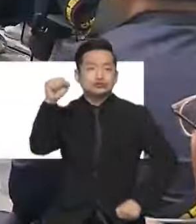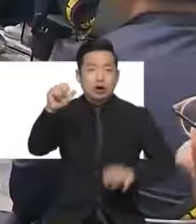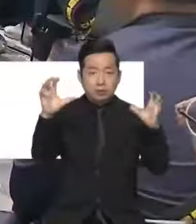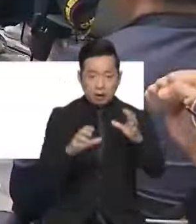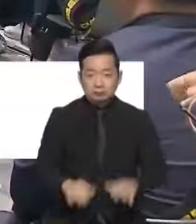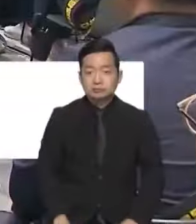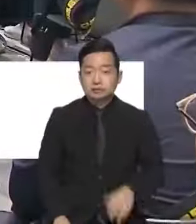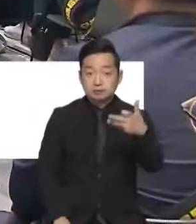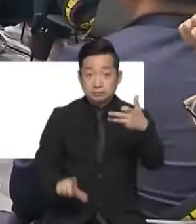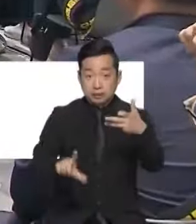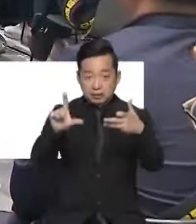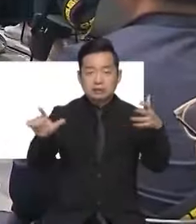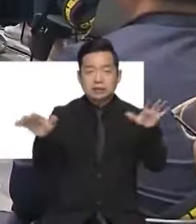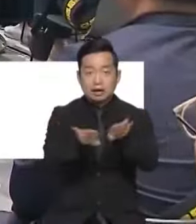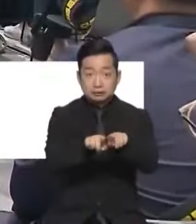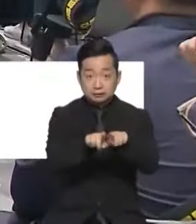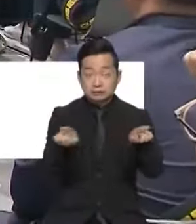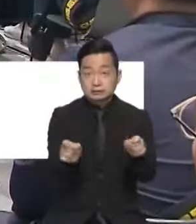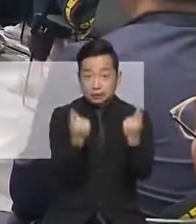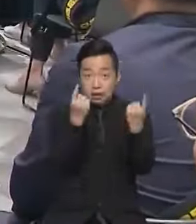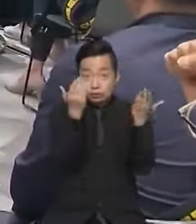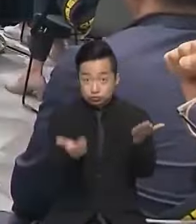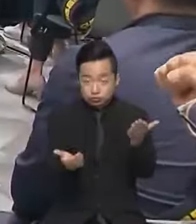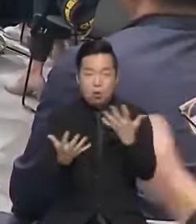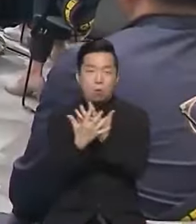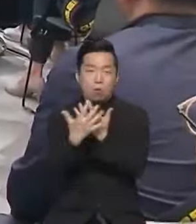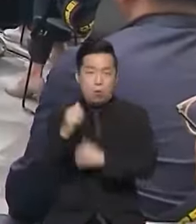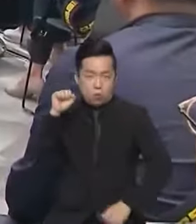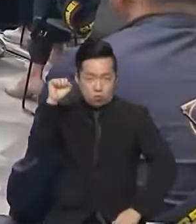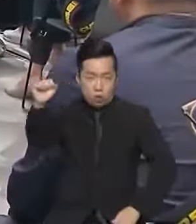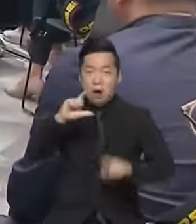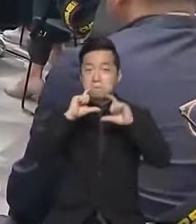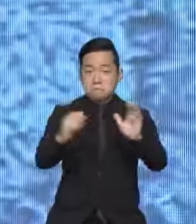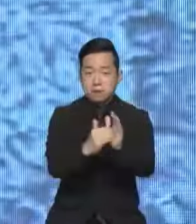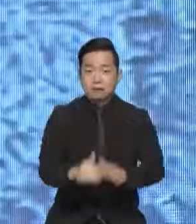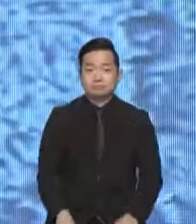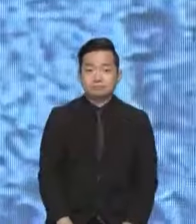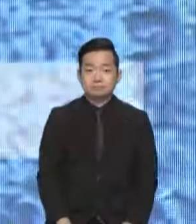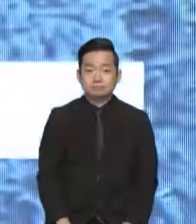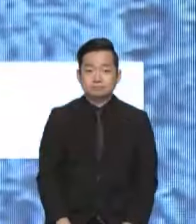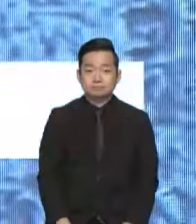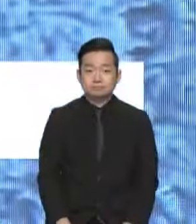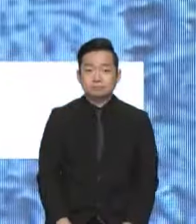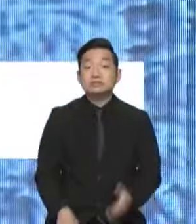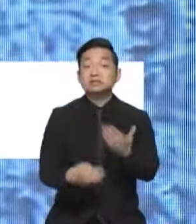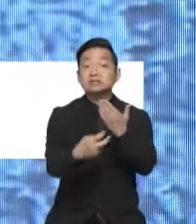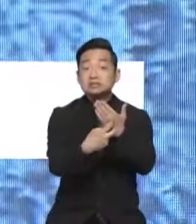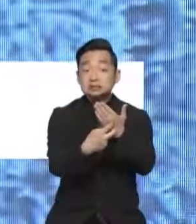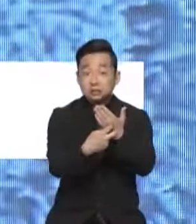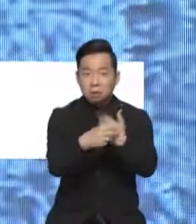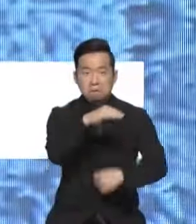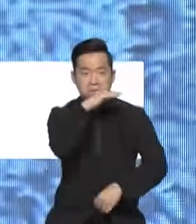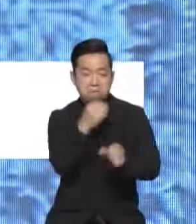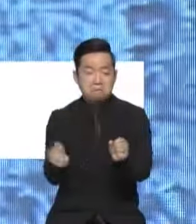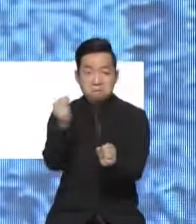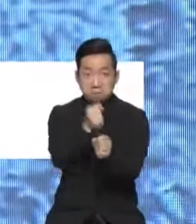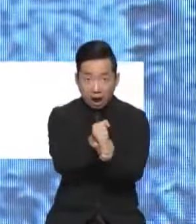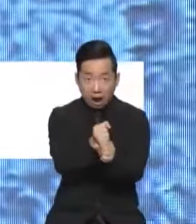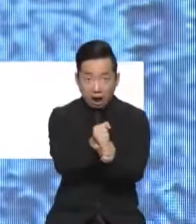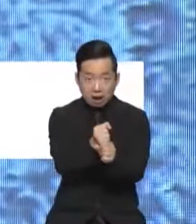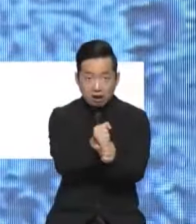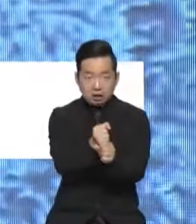오는 18일 집단휴진과 총궐기대회를 열겠다고 선언했습니다. 의료 정상화를 위한